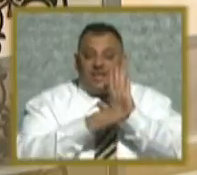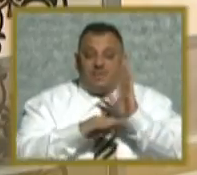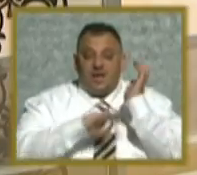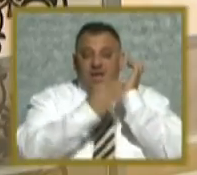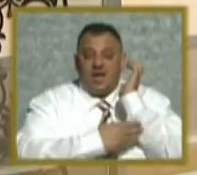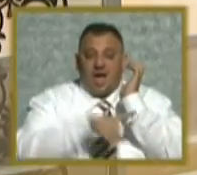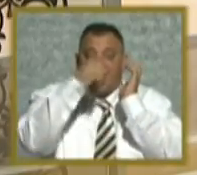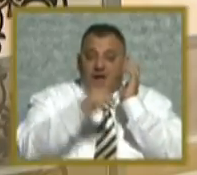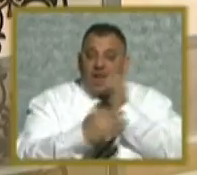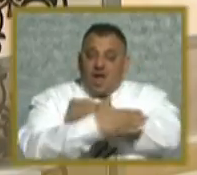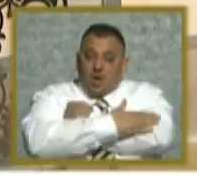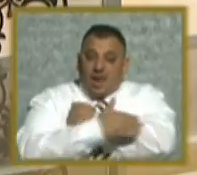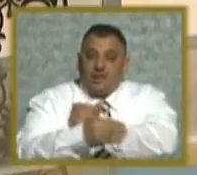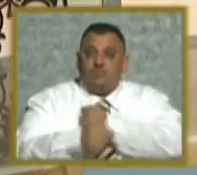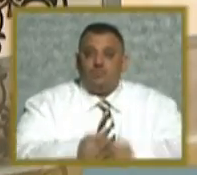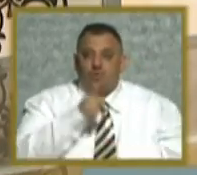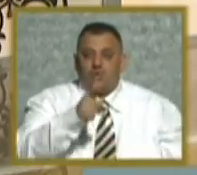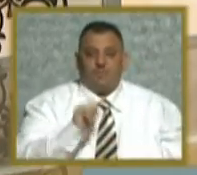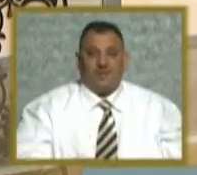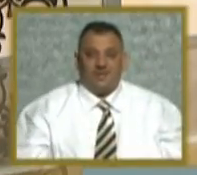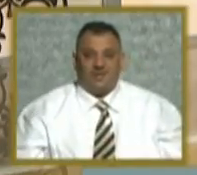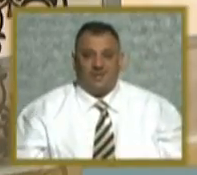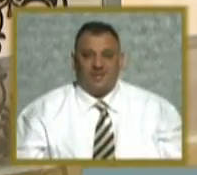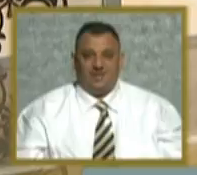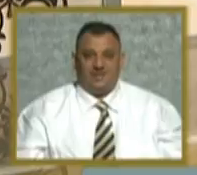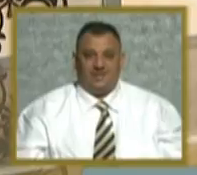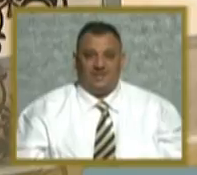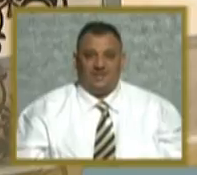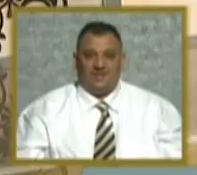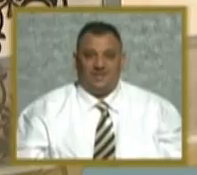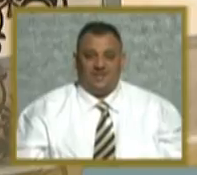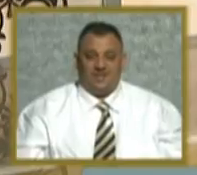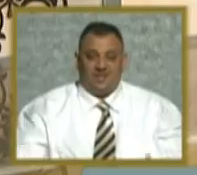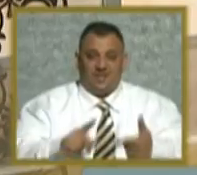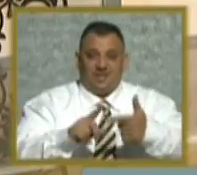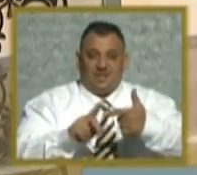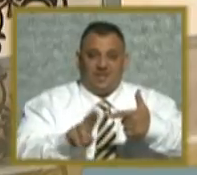حلال او حرام؟ طيب يا ام عادل، سؤال اخر.